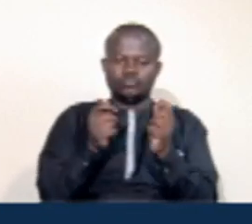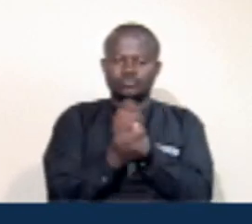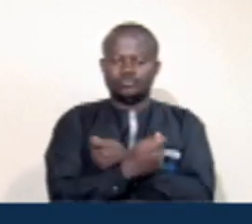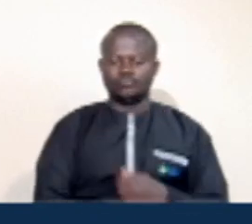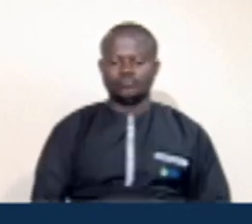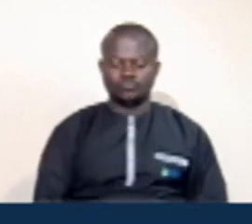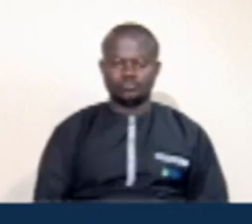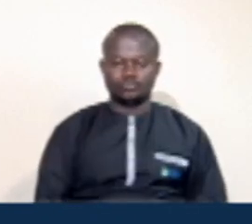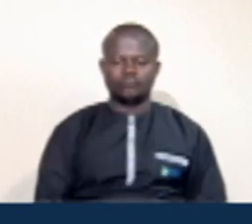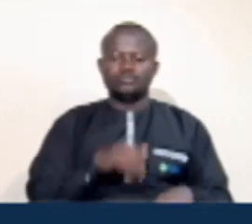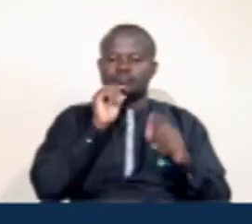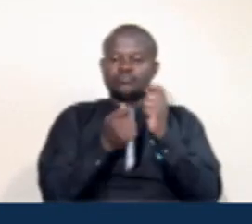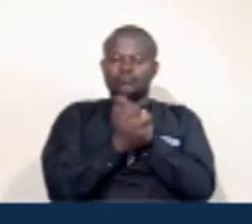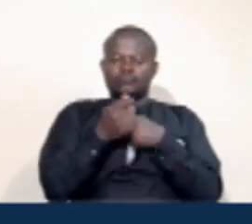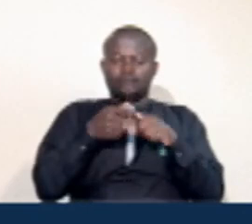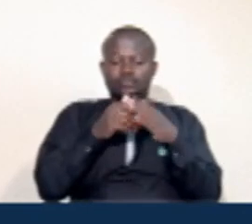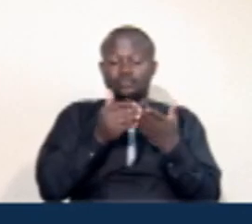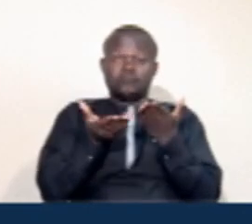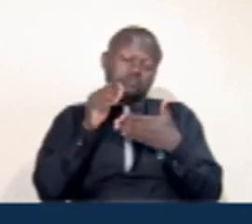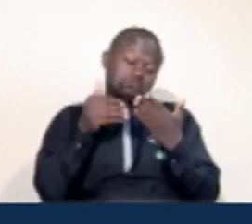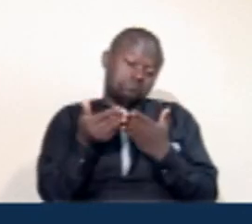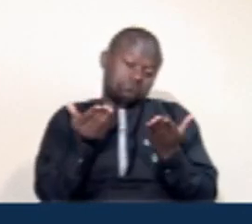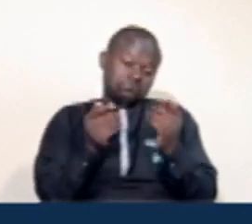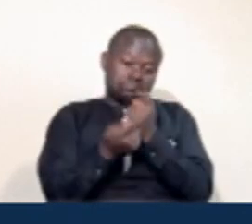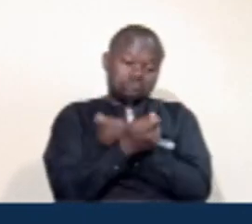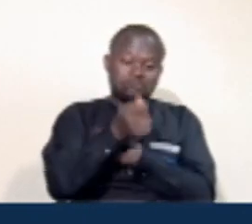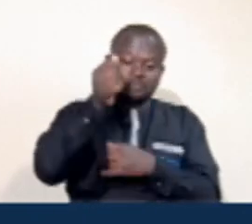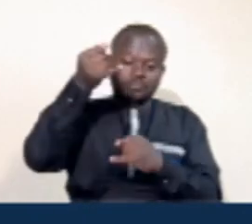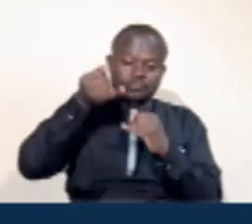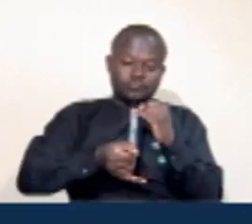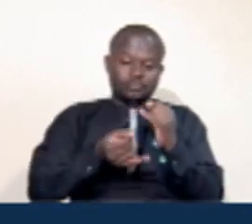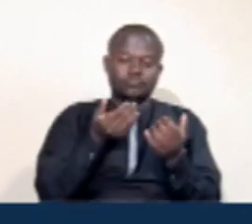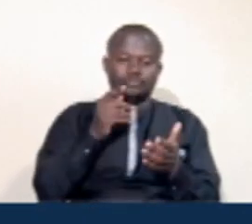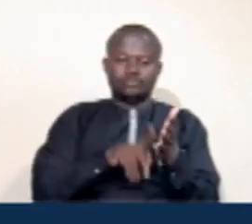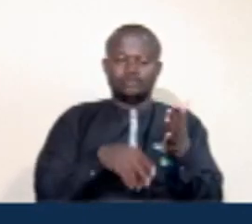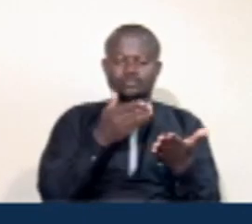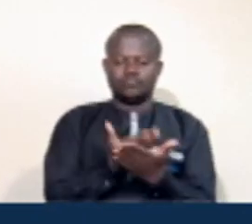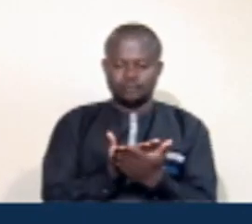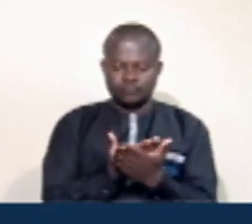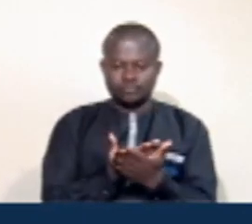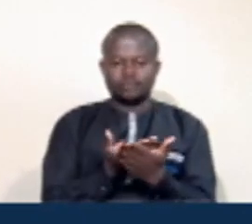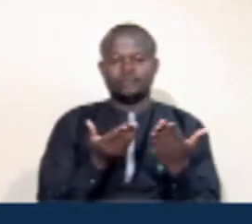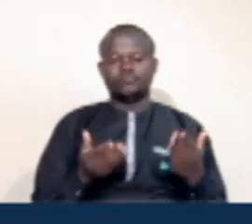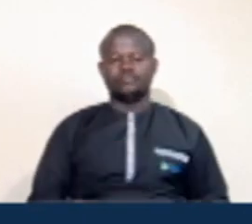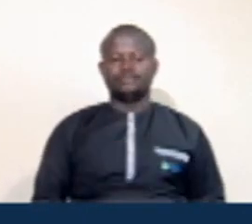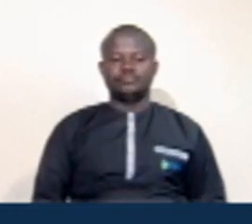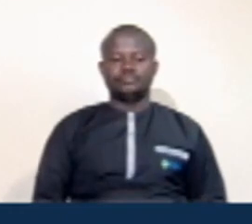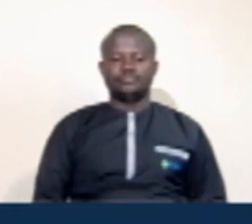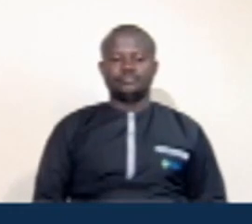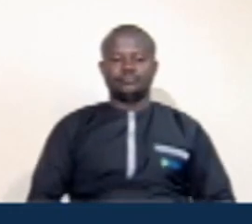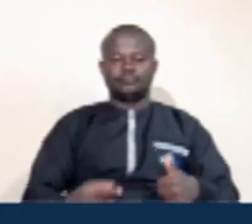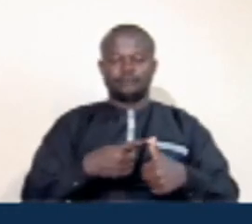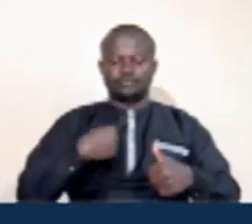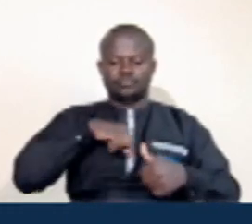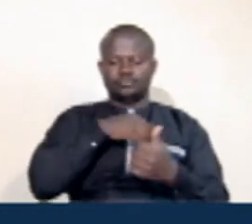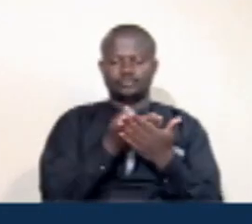gihindutse ntabwo gihindutse ariko ibyo aribyo byose hari impinduka ngira ngo ari naho dusoreza n'iki musaba abanyeshuri n'iki musaba ababyeyi icya mbere